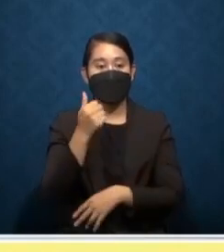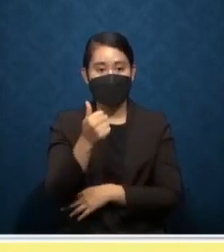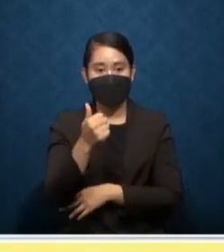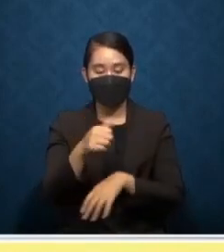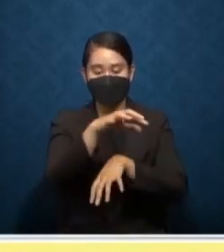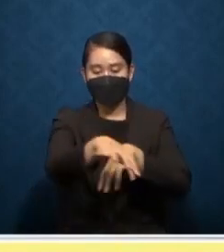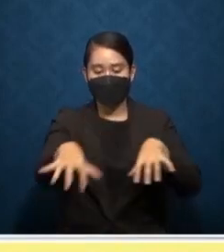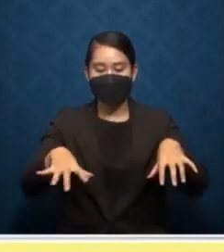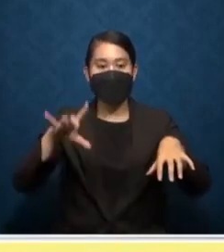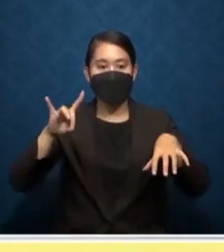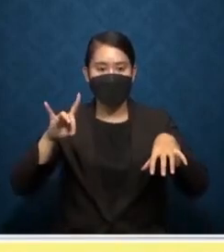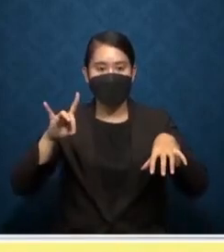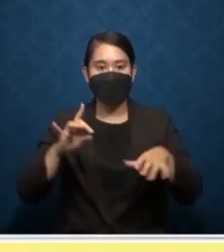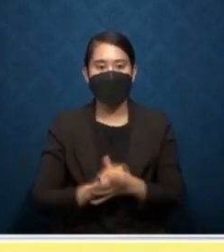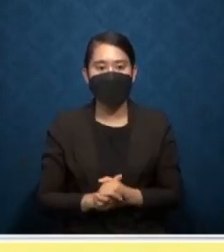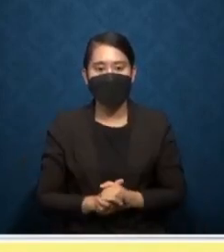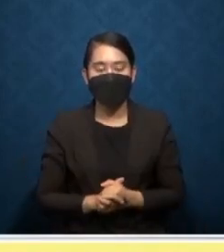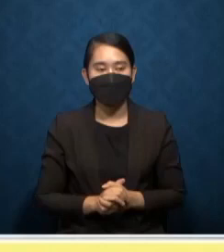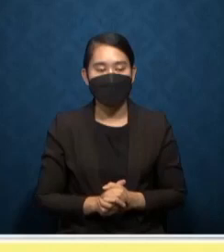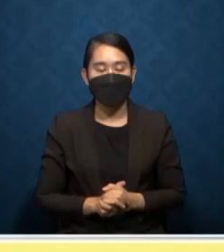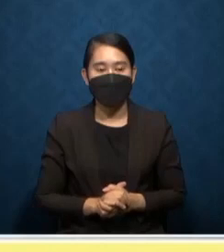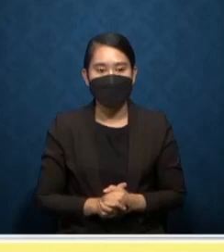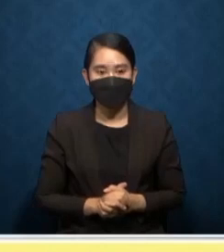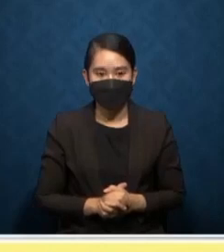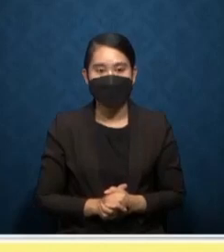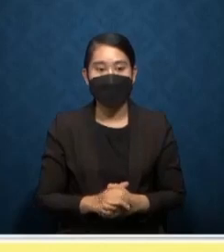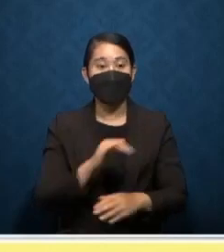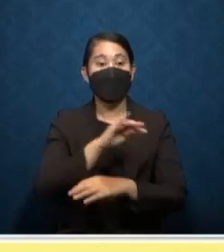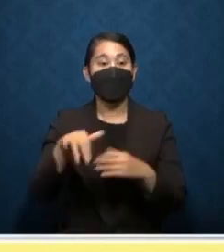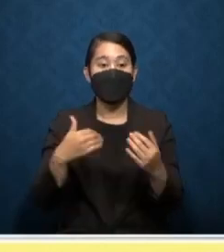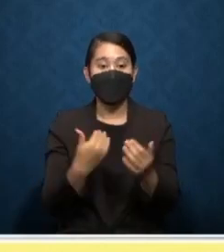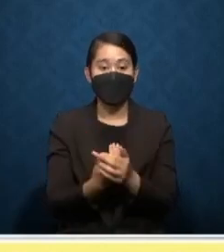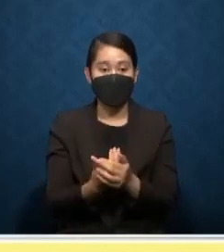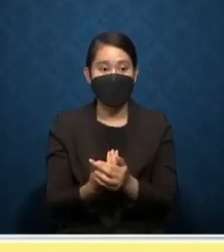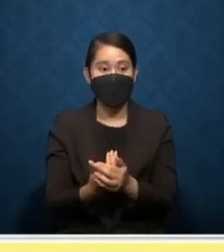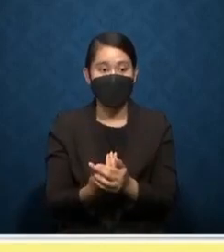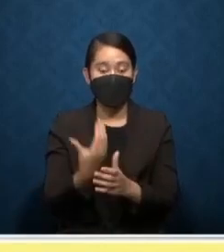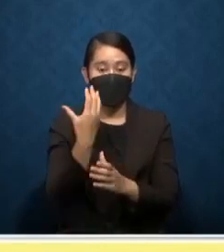เยื่อ